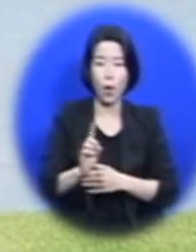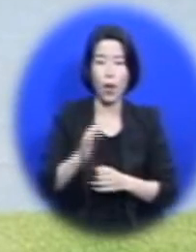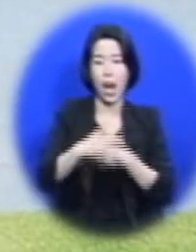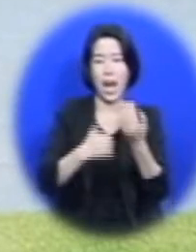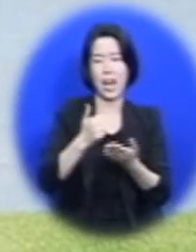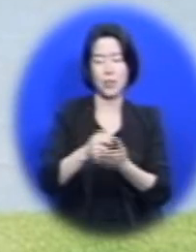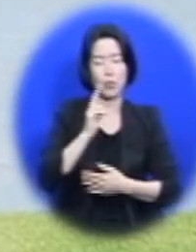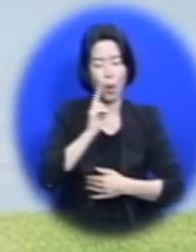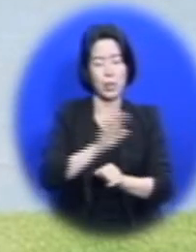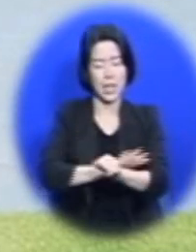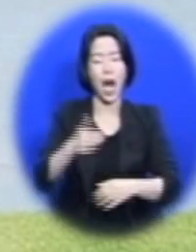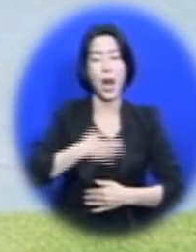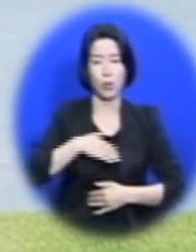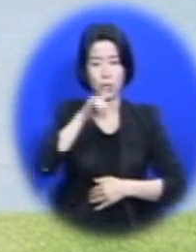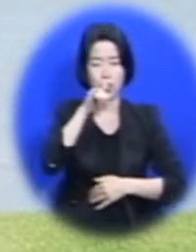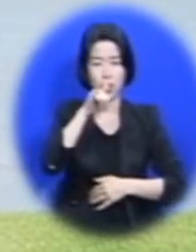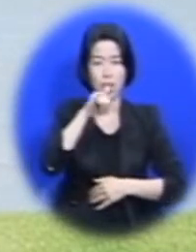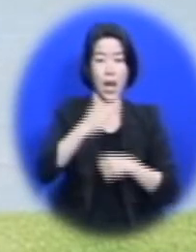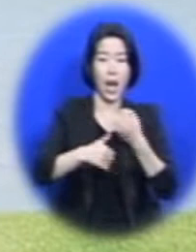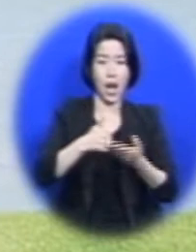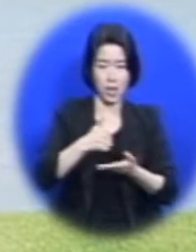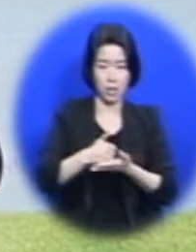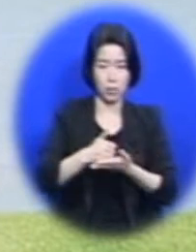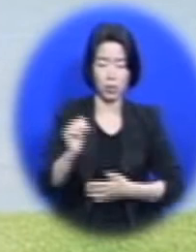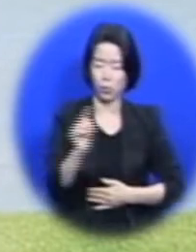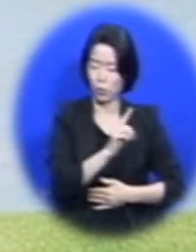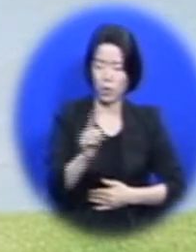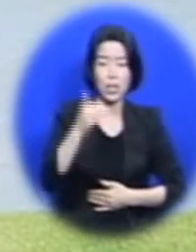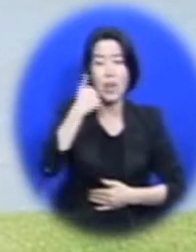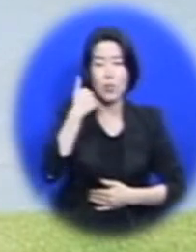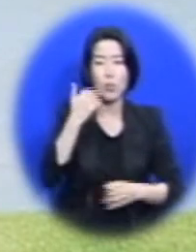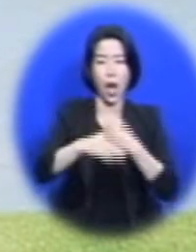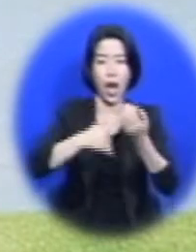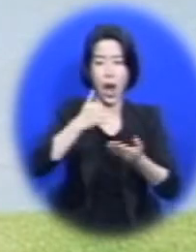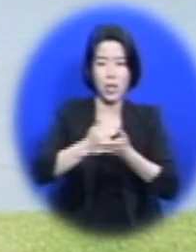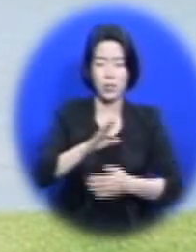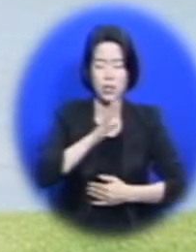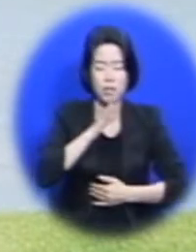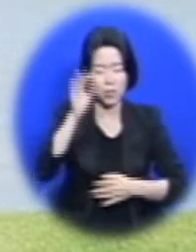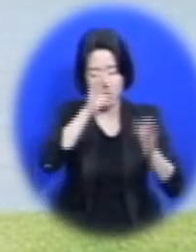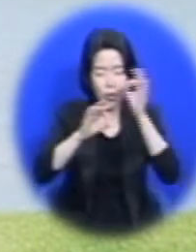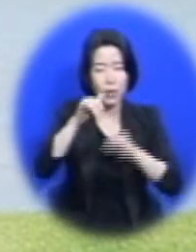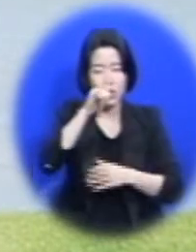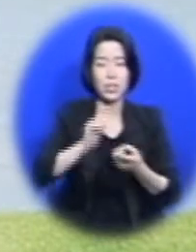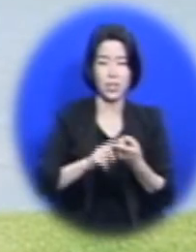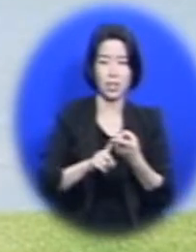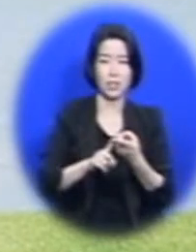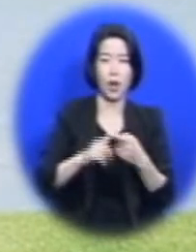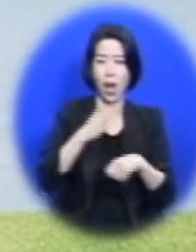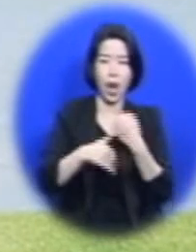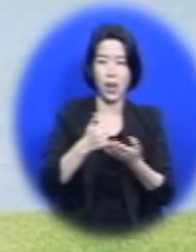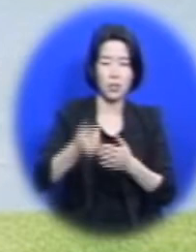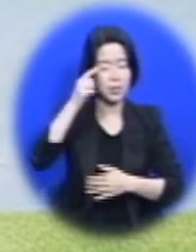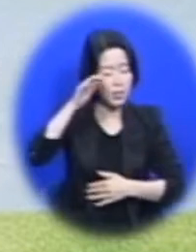너무나 잘 알고 계십니다. 하나님은 도대체 누가 하나님을 정말 찾고 있는지,